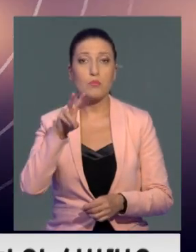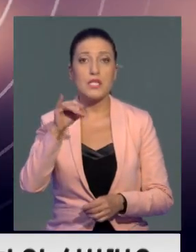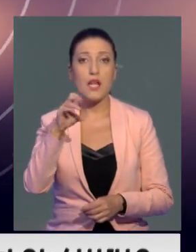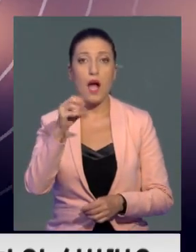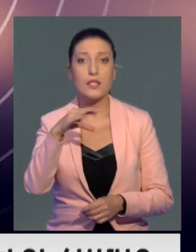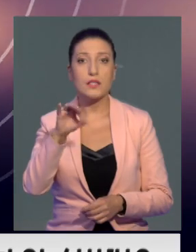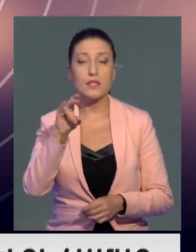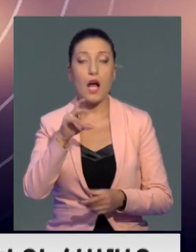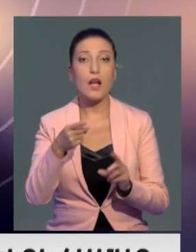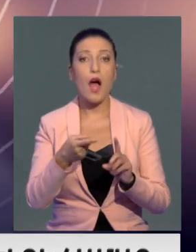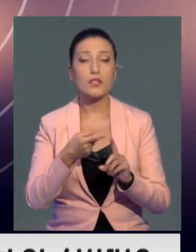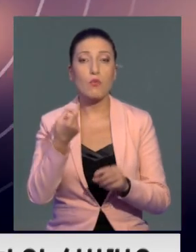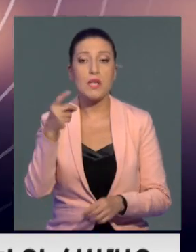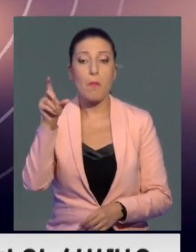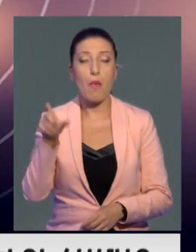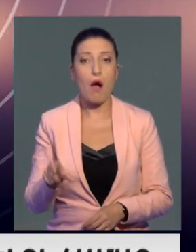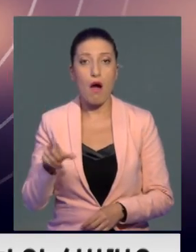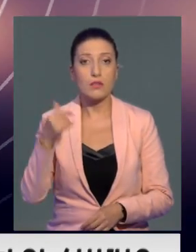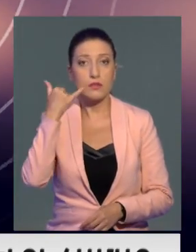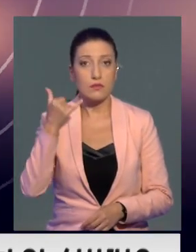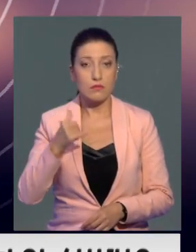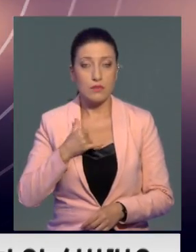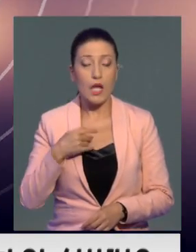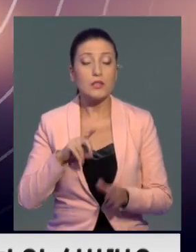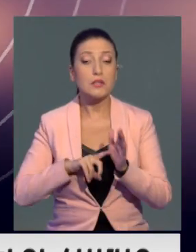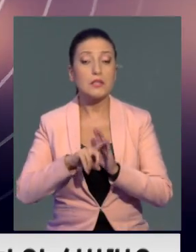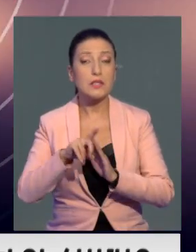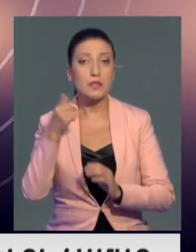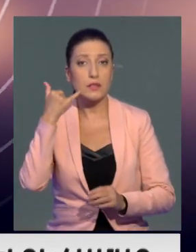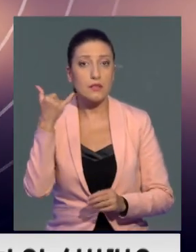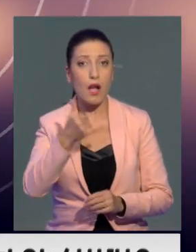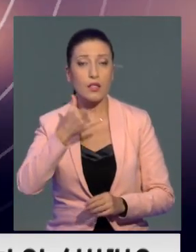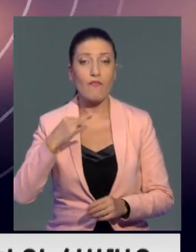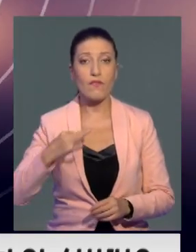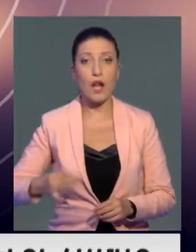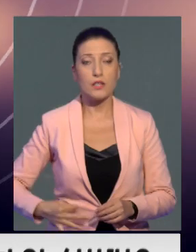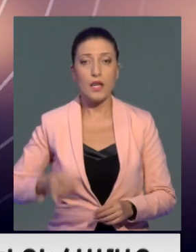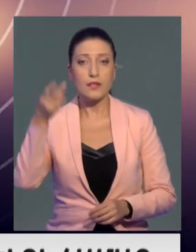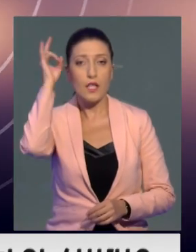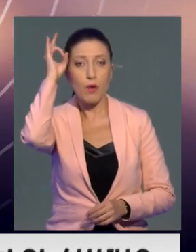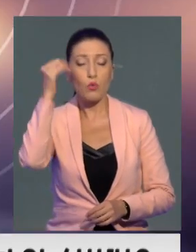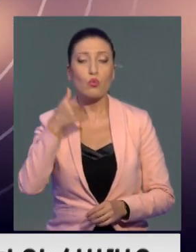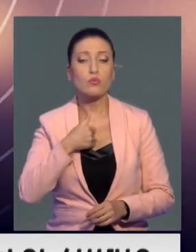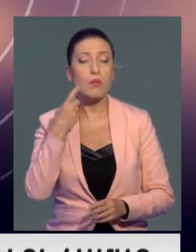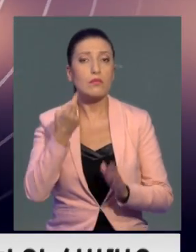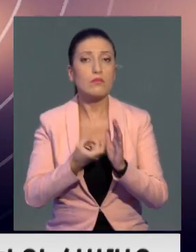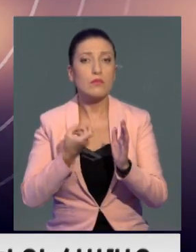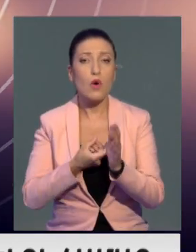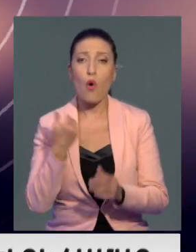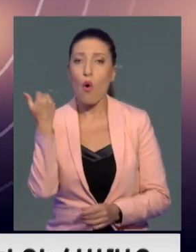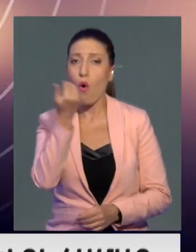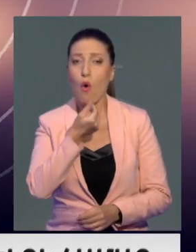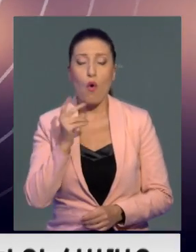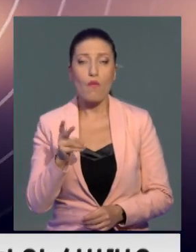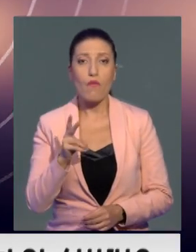մարդային զանգողը, ես սկսեցի զանգել Ֆրանսիայի դեսպանատուն, որ պարզեմ թե ով է Մինասյան, ինձ ընդդեղից ասեցին ով է, բայց